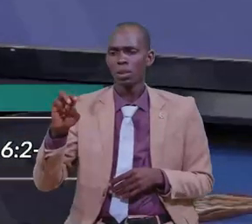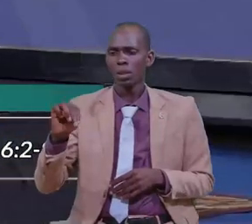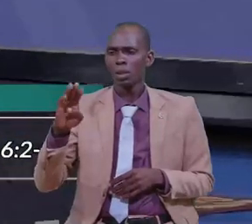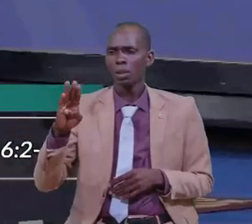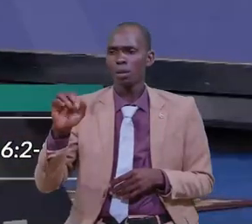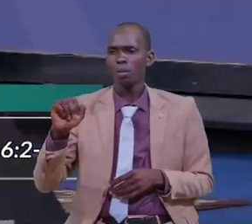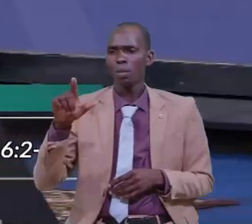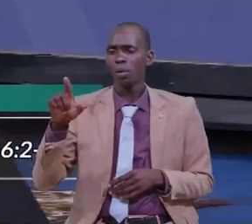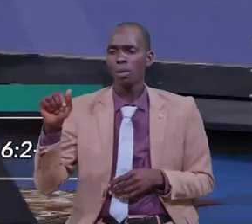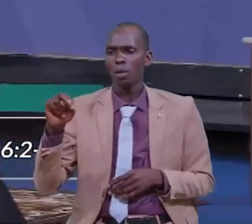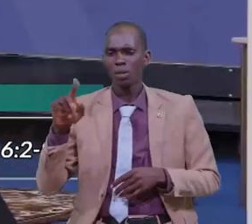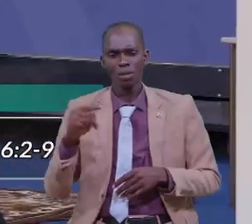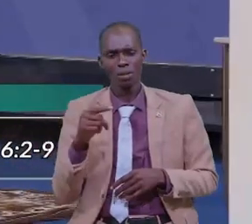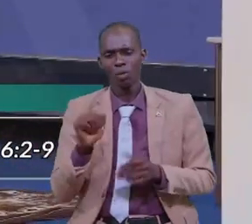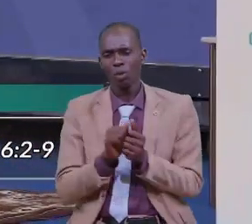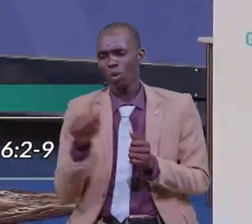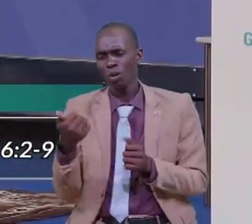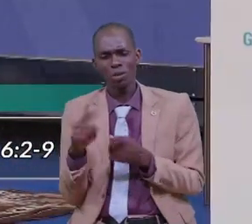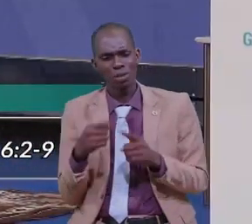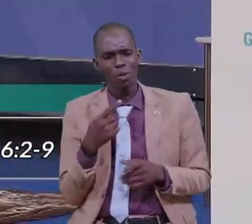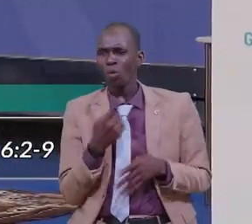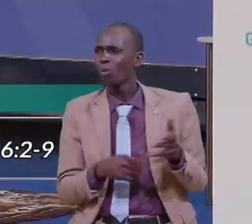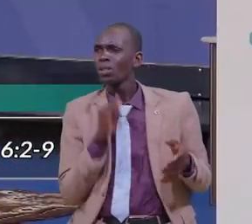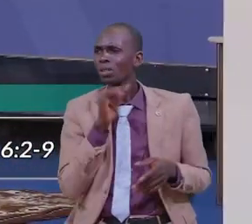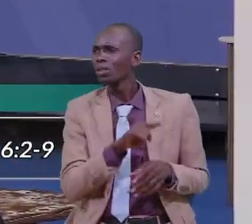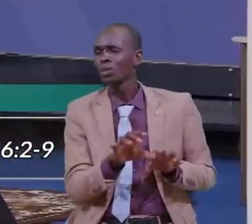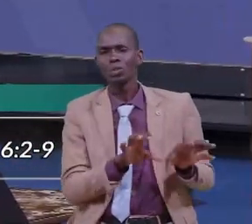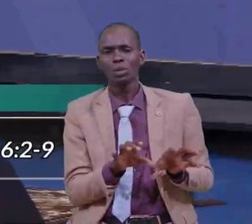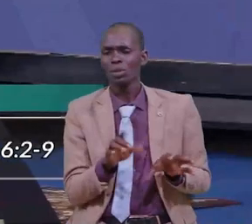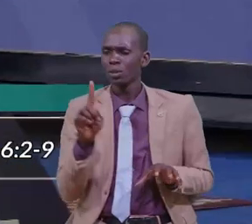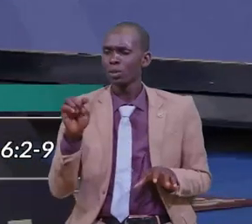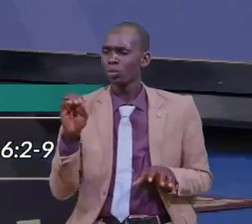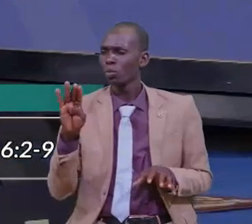si on passe par là, tout va s'effondrer.